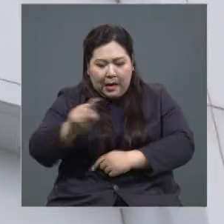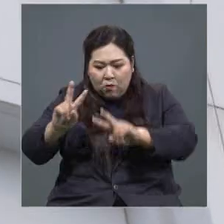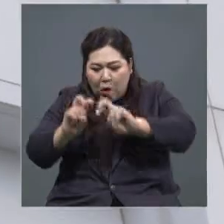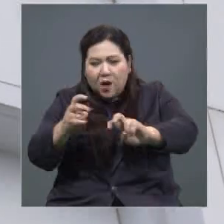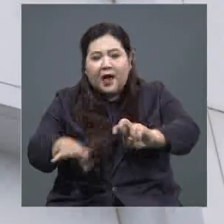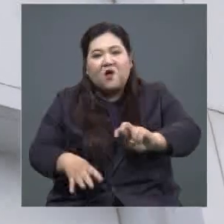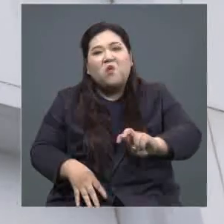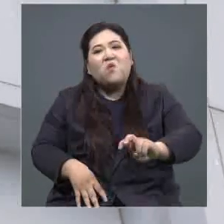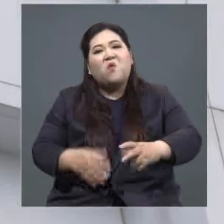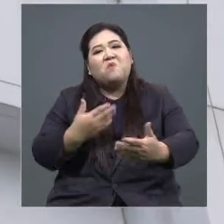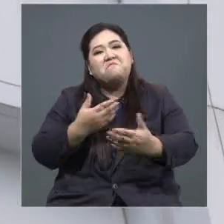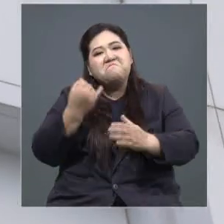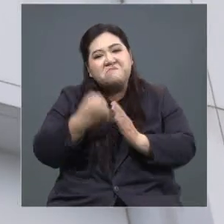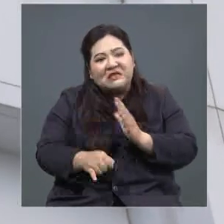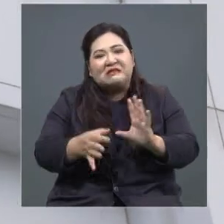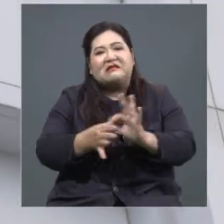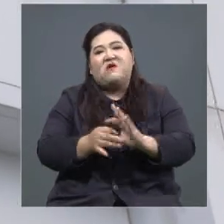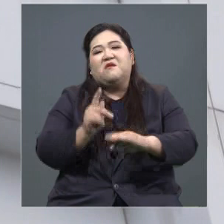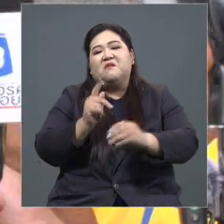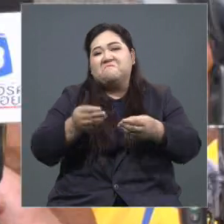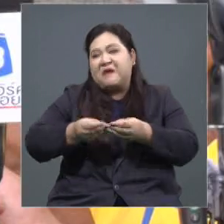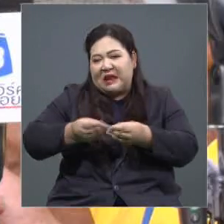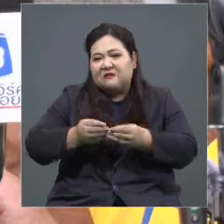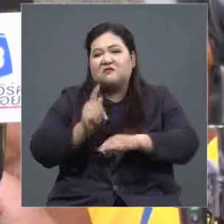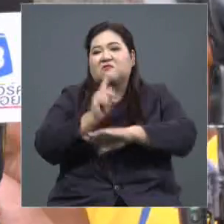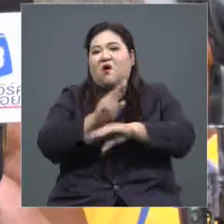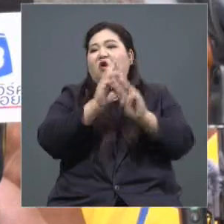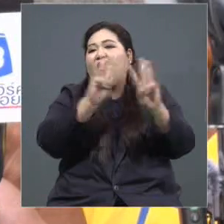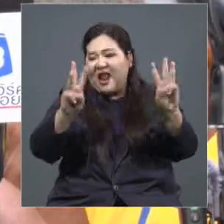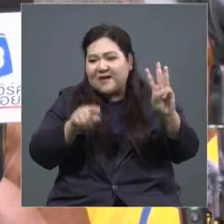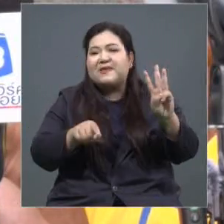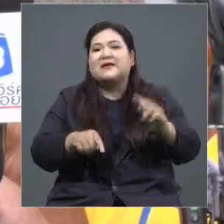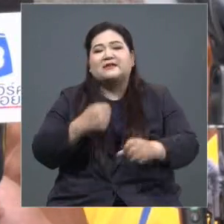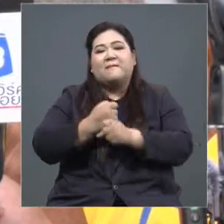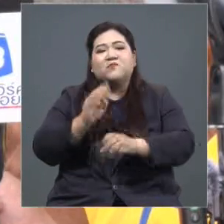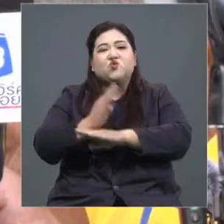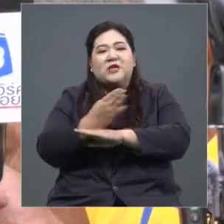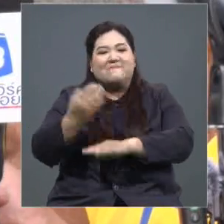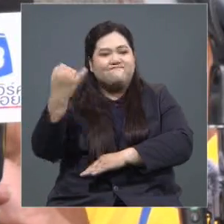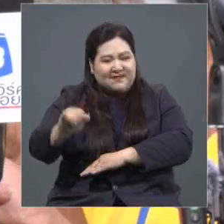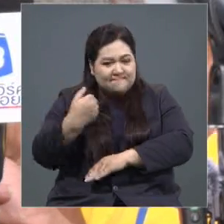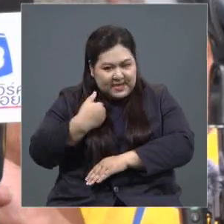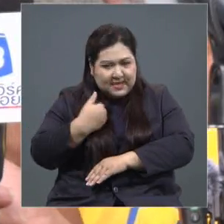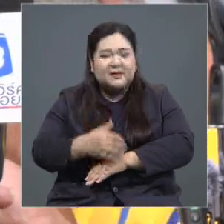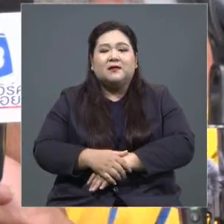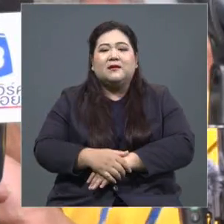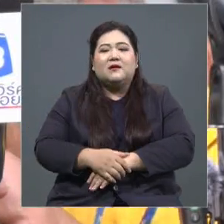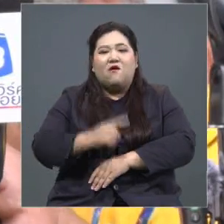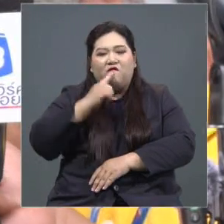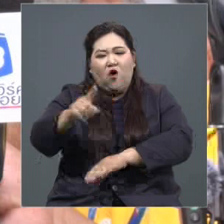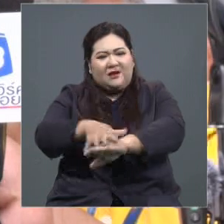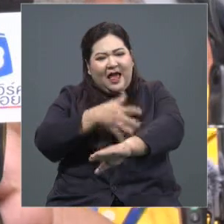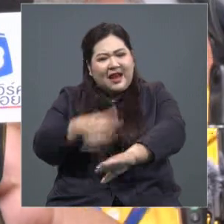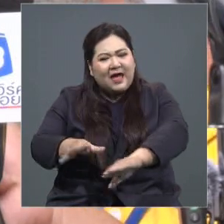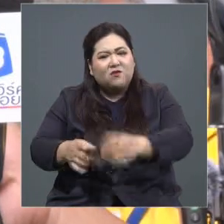ไลน์รวมถึงธุรกิจสีเทาซึ่งก็ไปแจ้งความนานมาแล้วหลายเดือนค่ะแต่ว่าคดีเนี่ยยังไม่มีความคืบหน้าและไม่